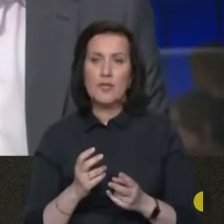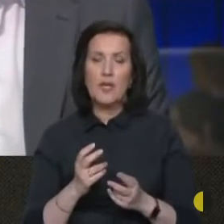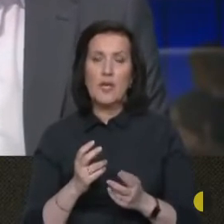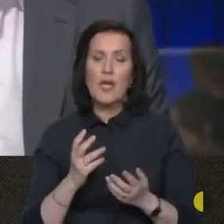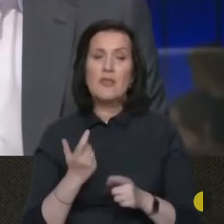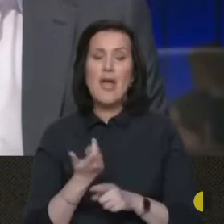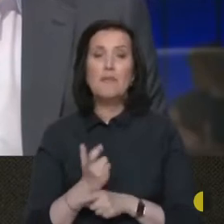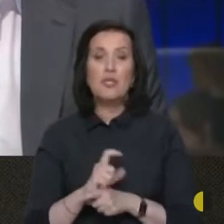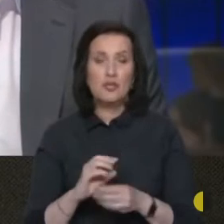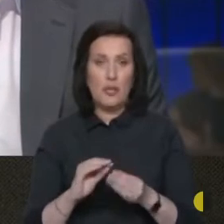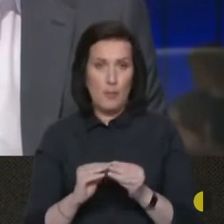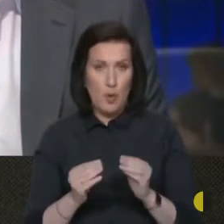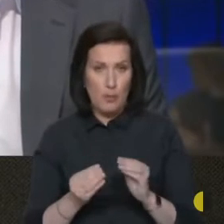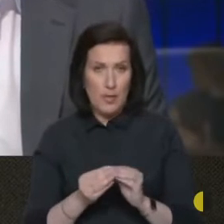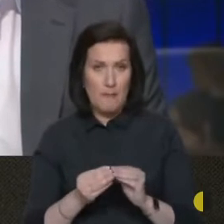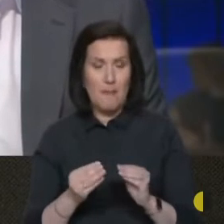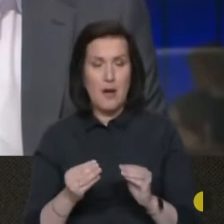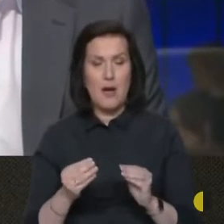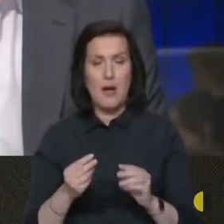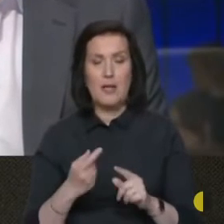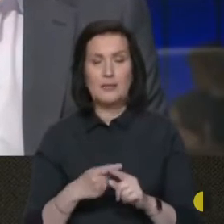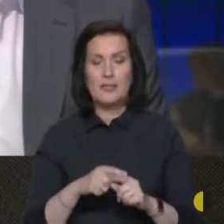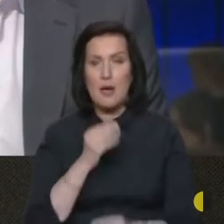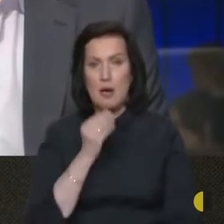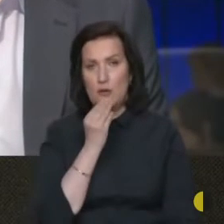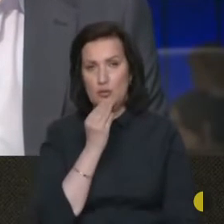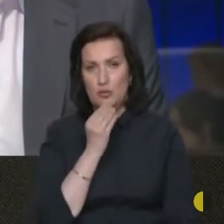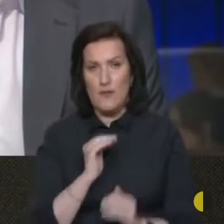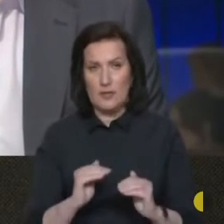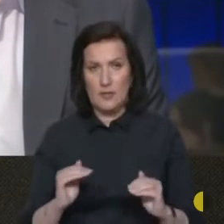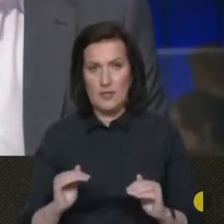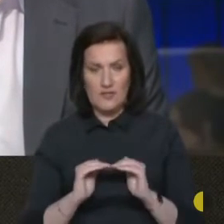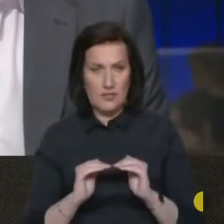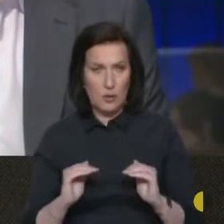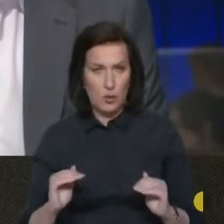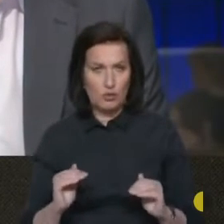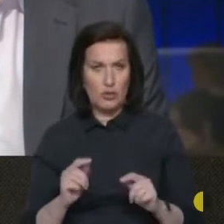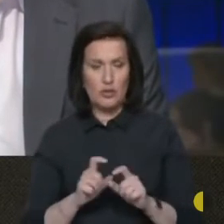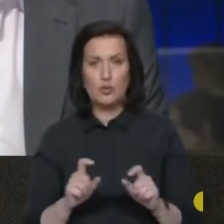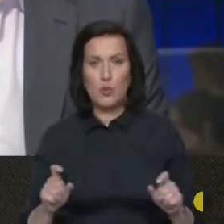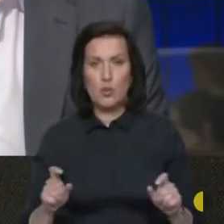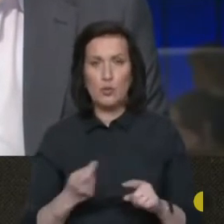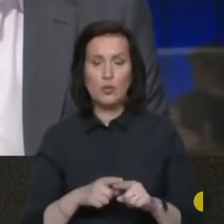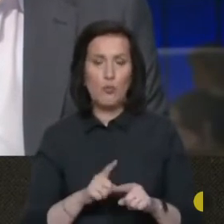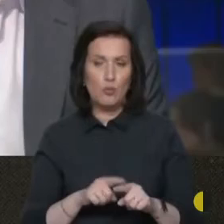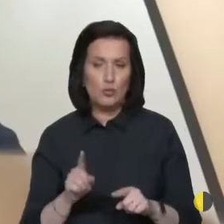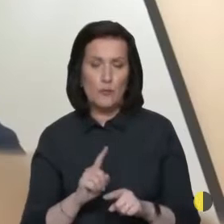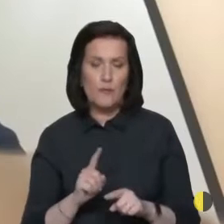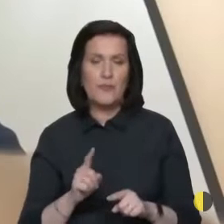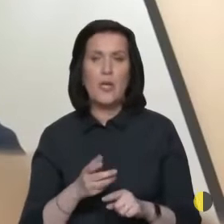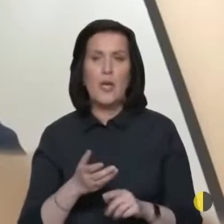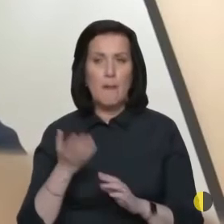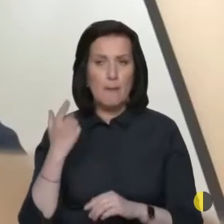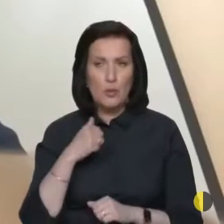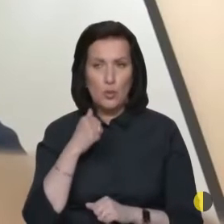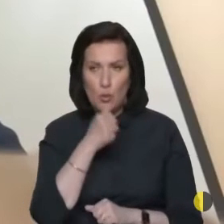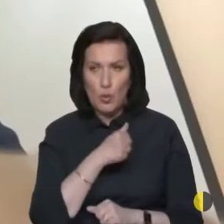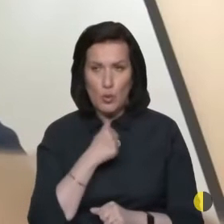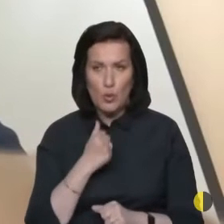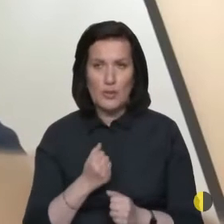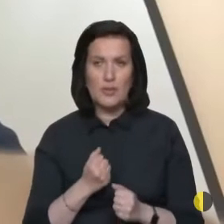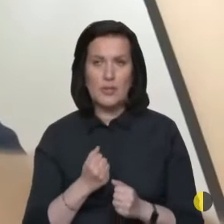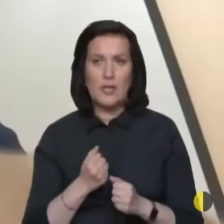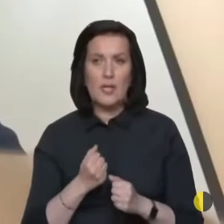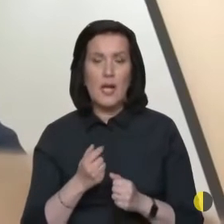Найбільша проблема, яку ми зараз працюємо, це з харчуванням дітей в дитячих садочках і школах. Тому що минулого року не скільки